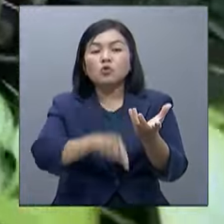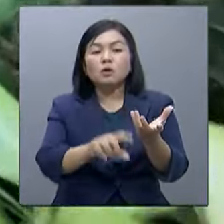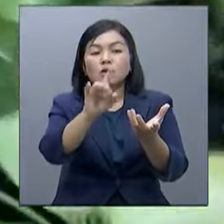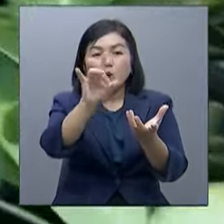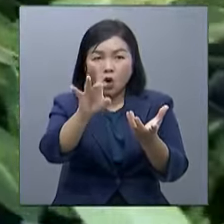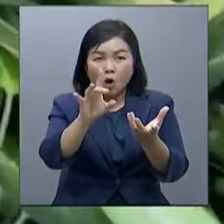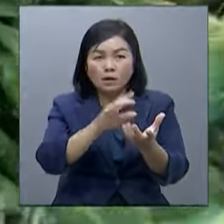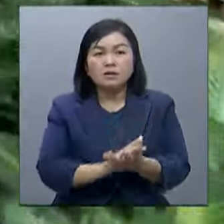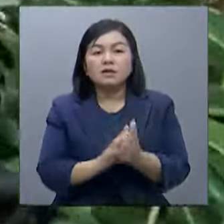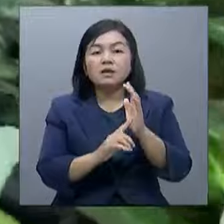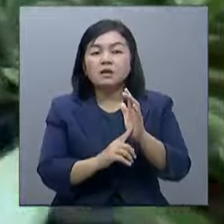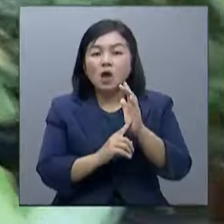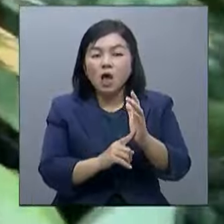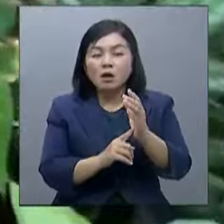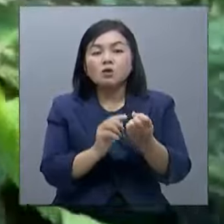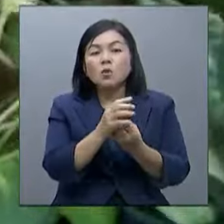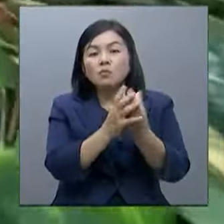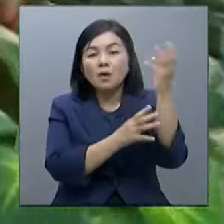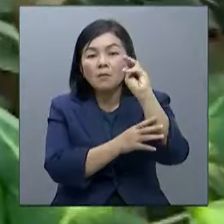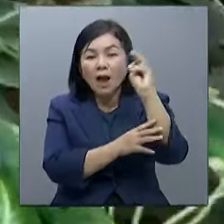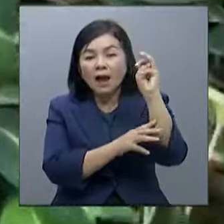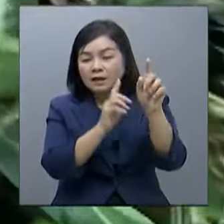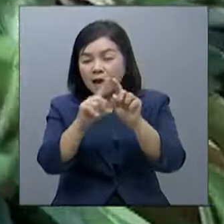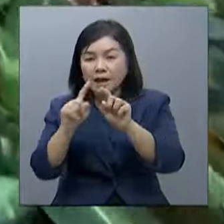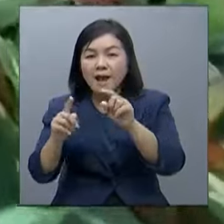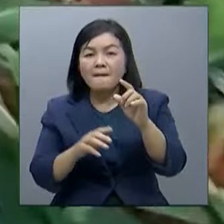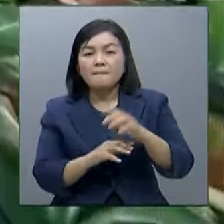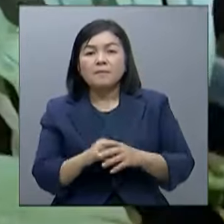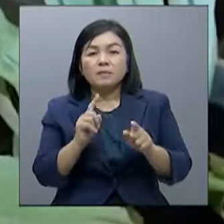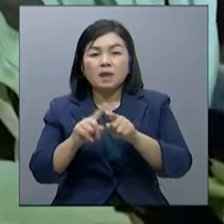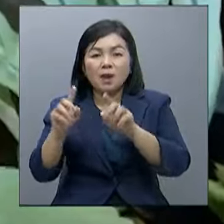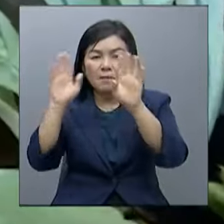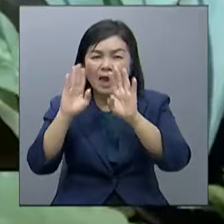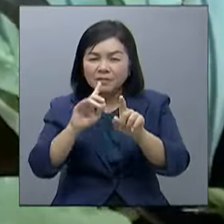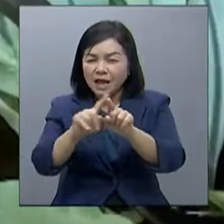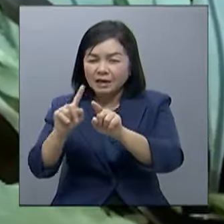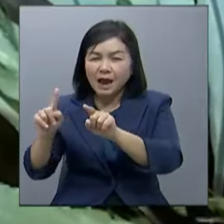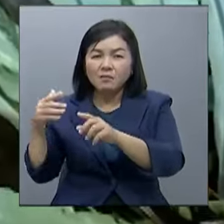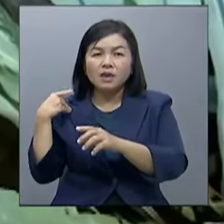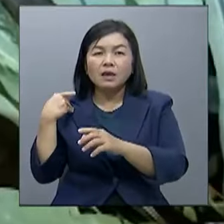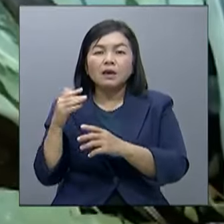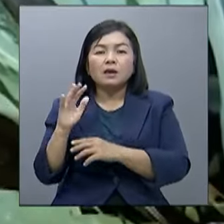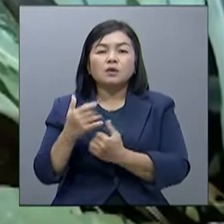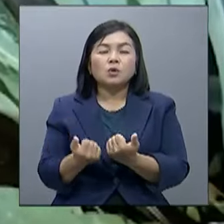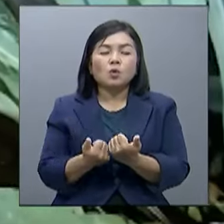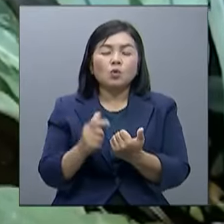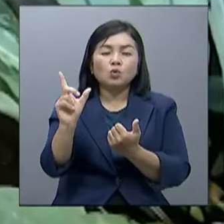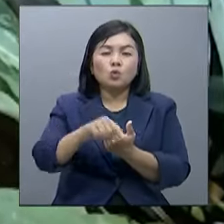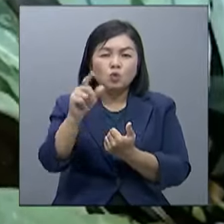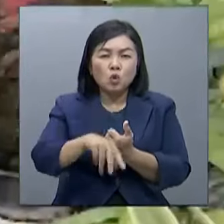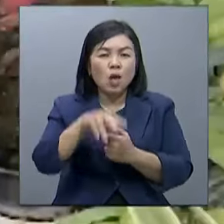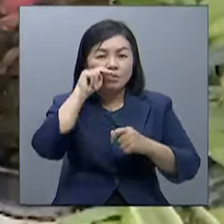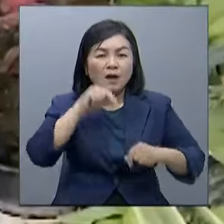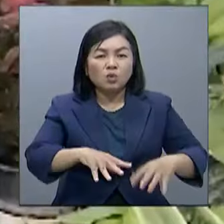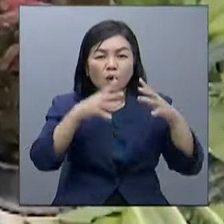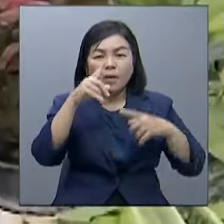จันทร์ประกายดาวด่างเสน่ห์จันทร์ดำด่างโชค 9ชั้นด่างหินอ่อนเพราะกลัวว่าเดี๋ยวน้ำมาจะหนี